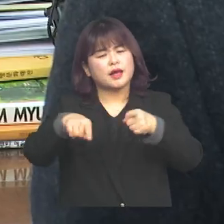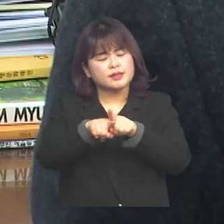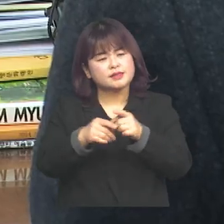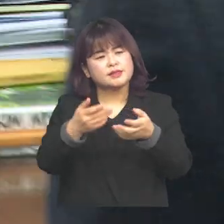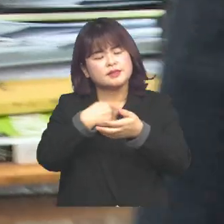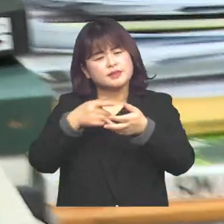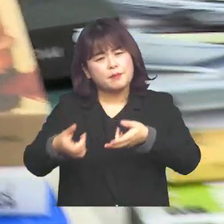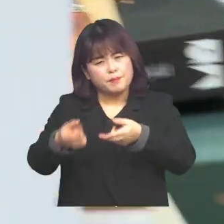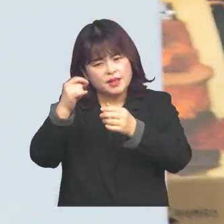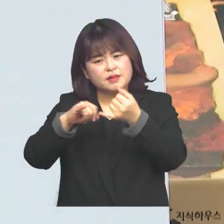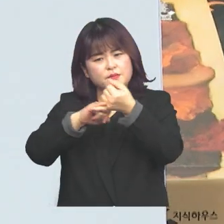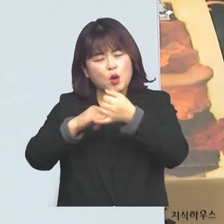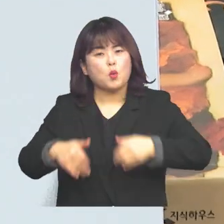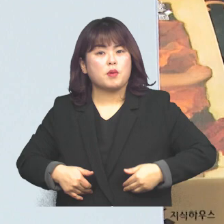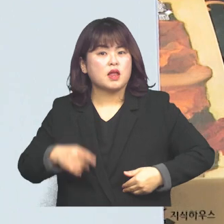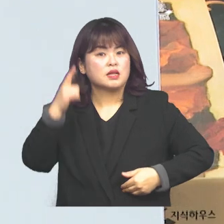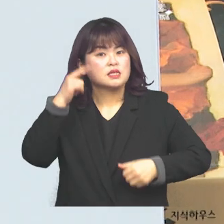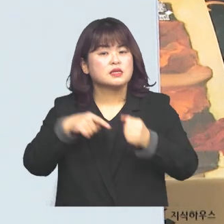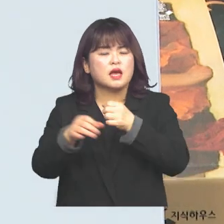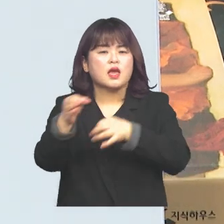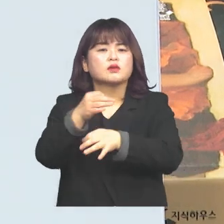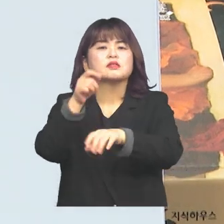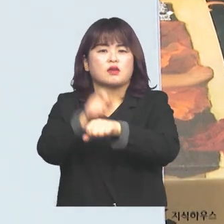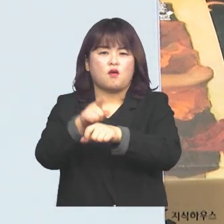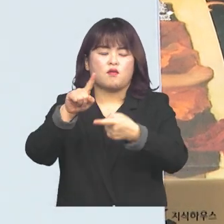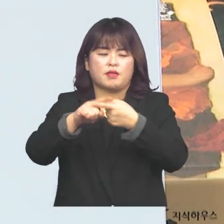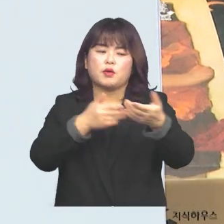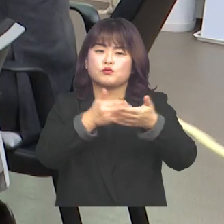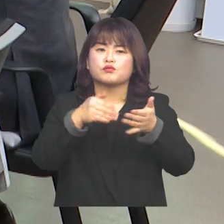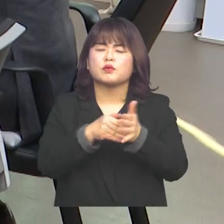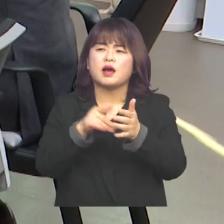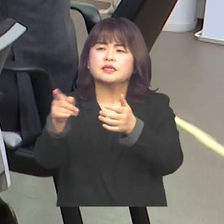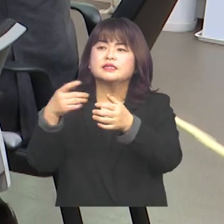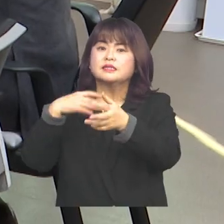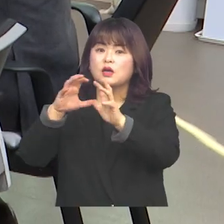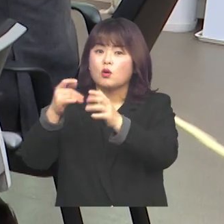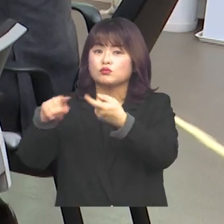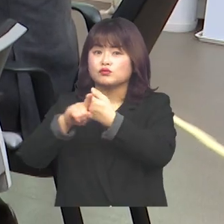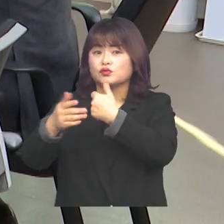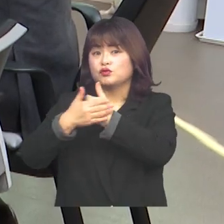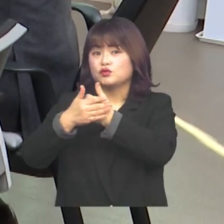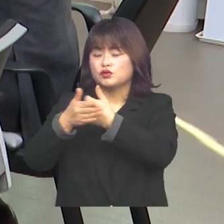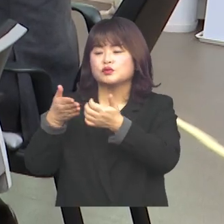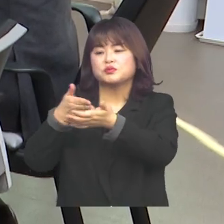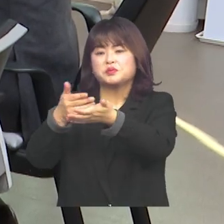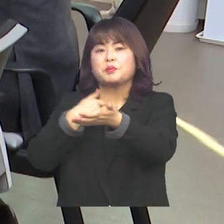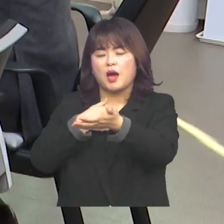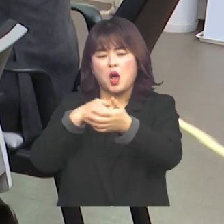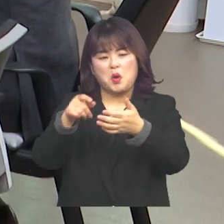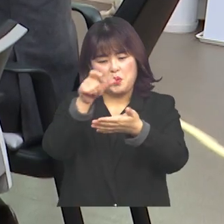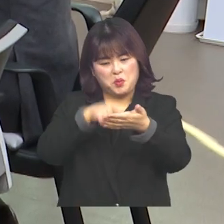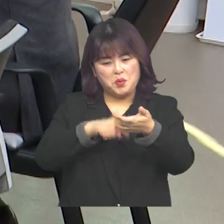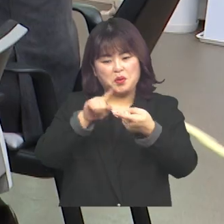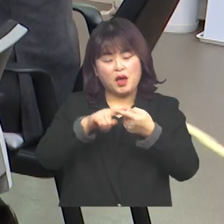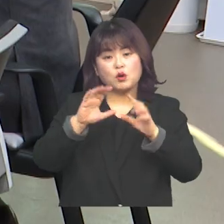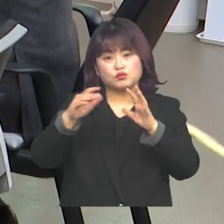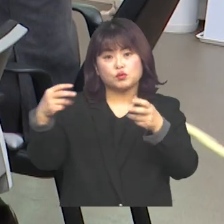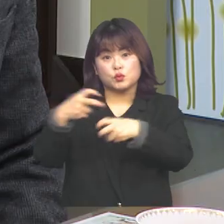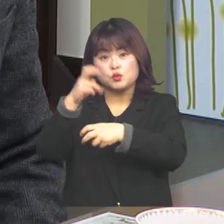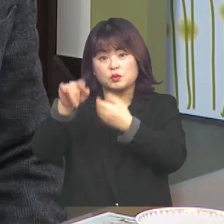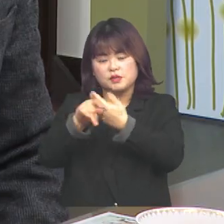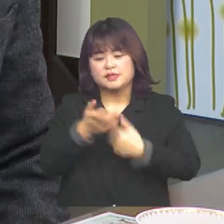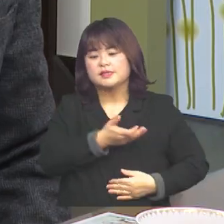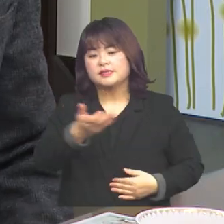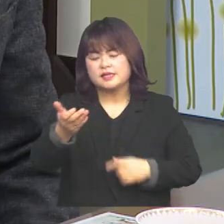경기남부 광역철도 신설의 당위성과 경제성을 설명하며 정부의 지원을 요청했었다며 오늘 받은 서명부를